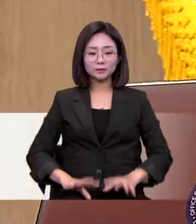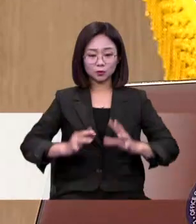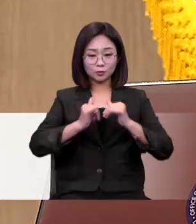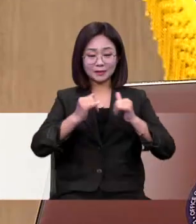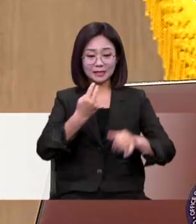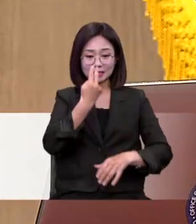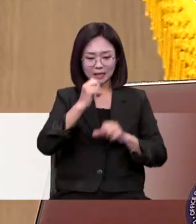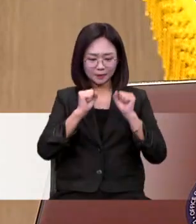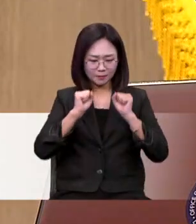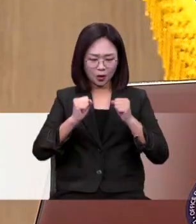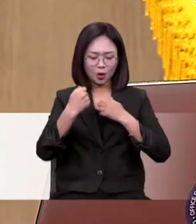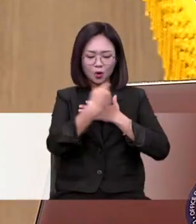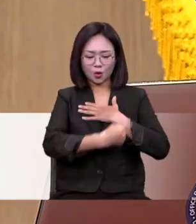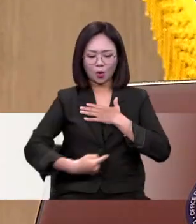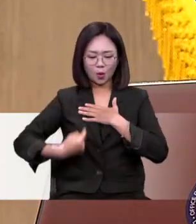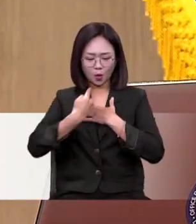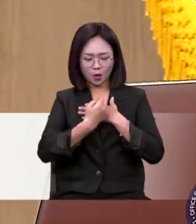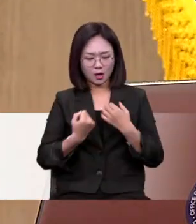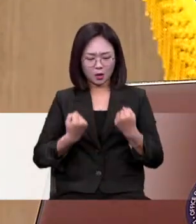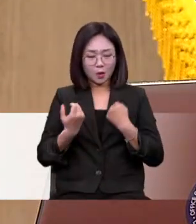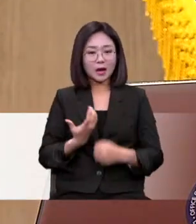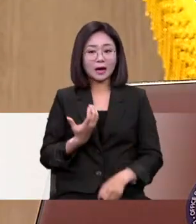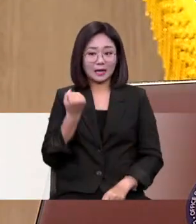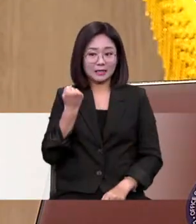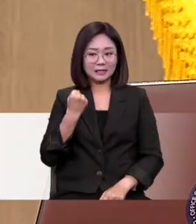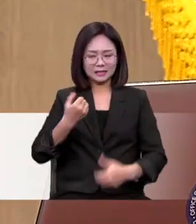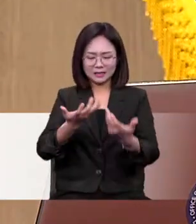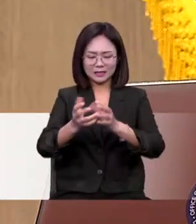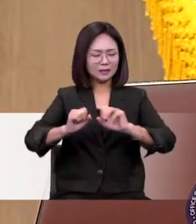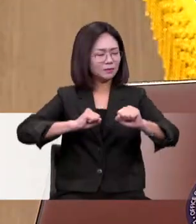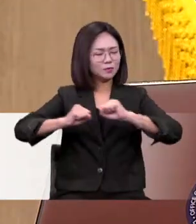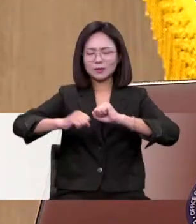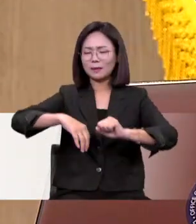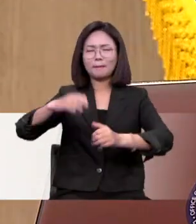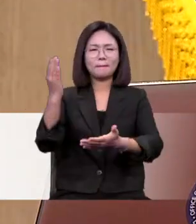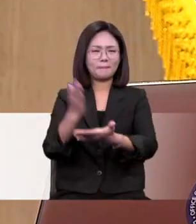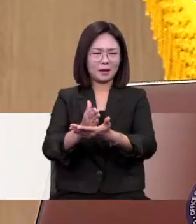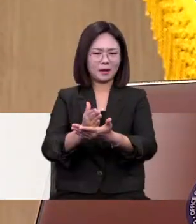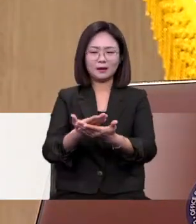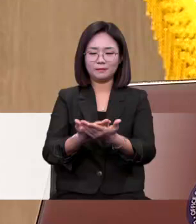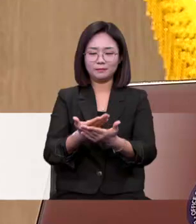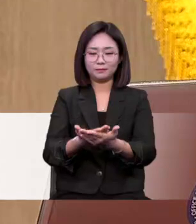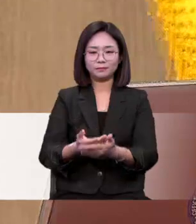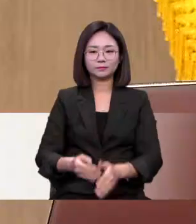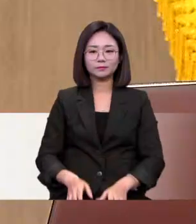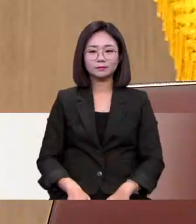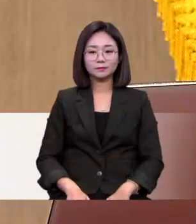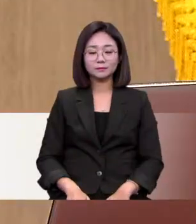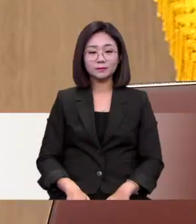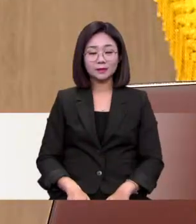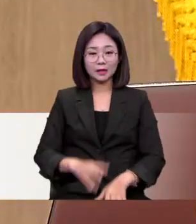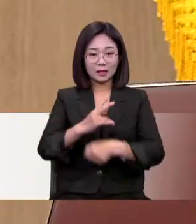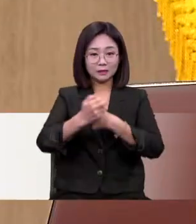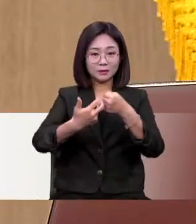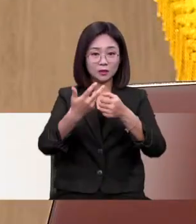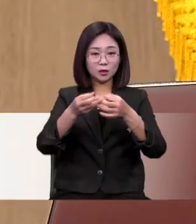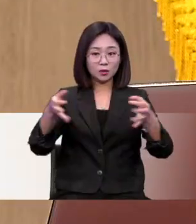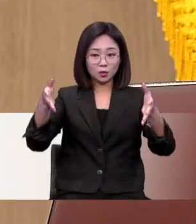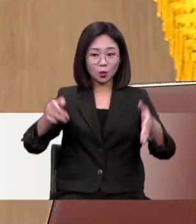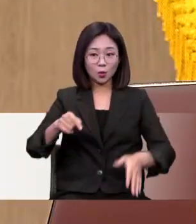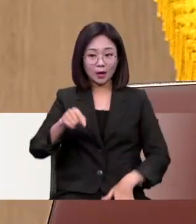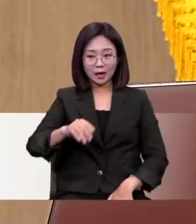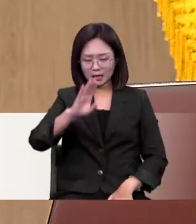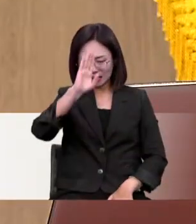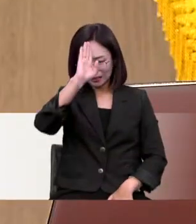생명과 건강을 볼모로 집단 행동을 해서는 안 됩니다 27년 동안